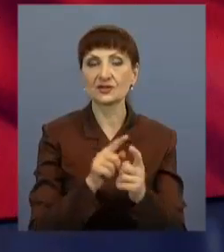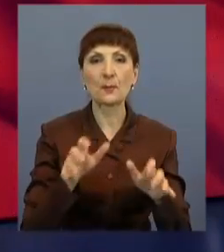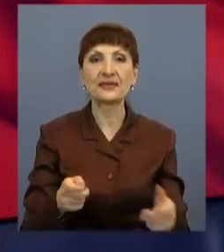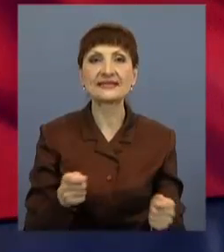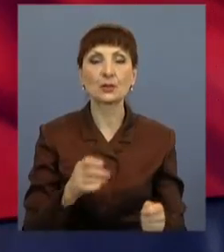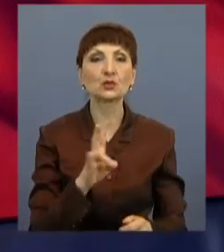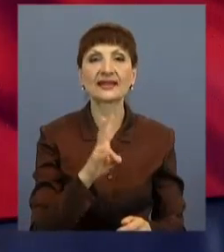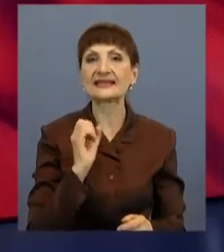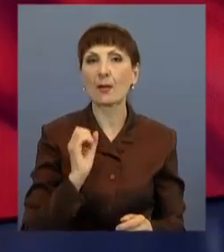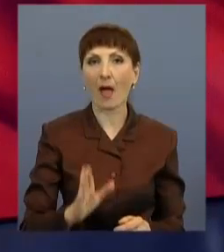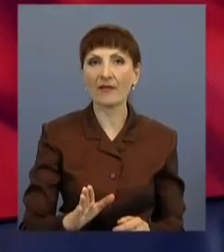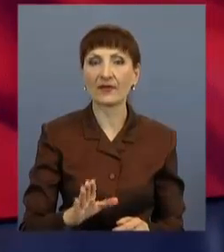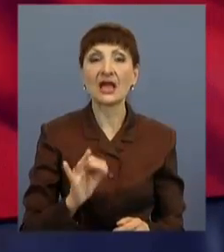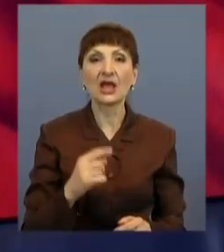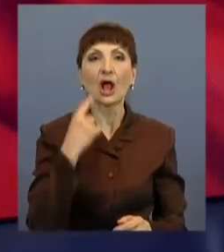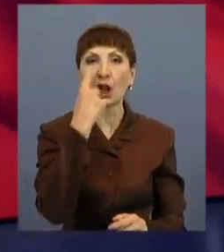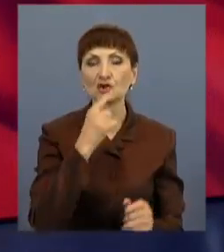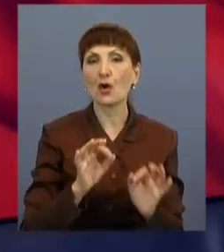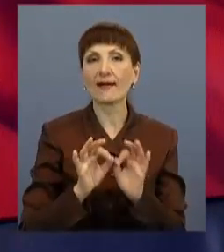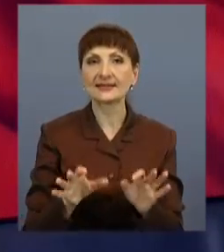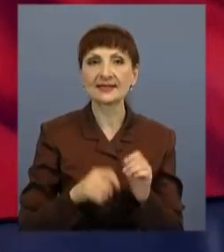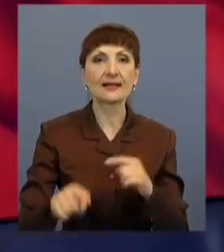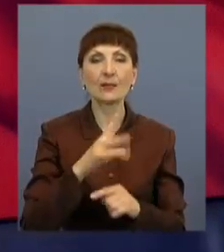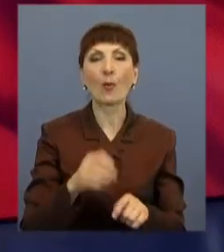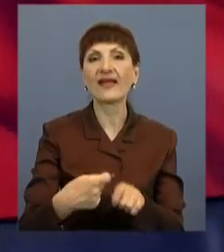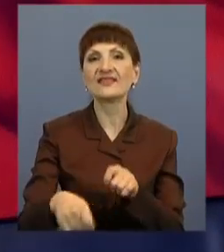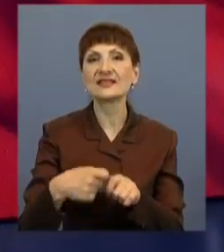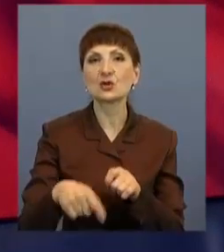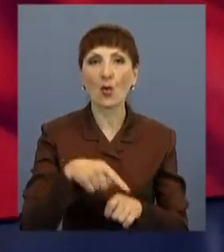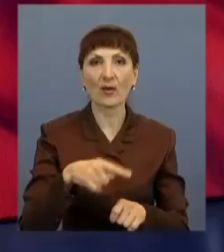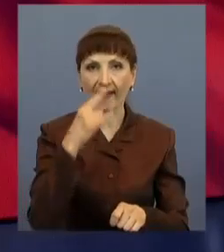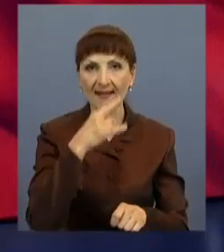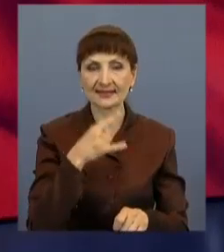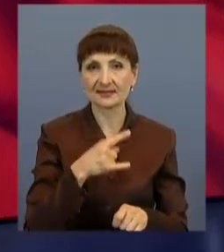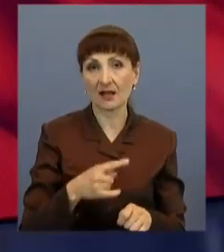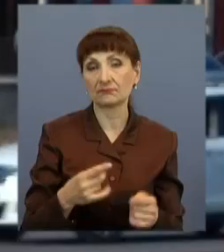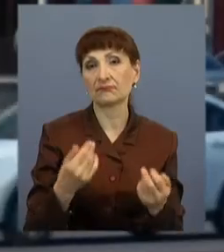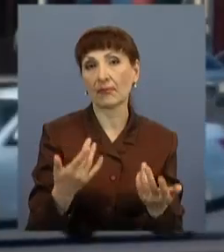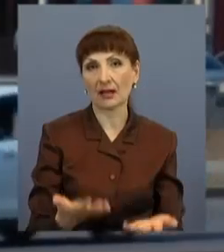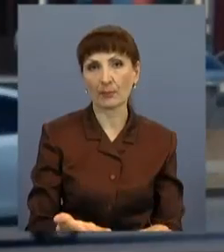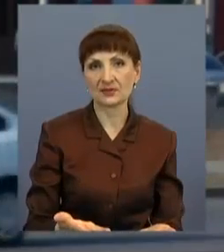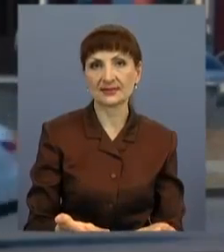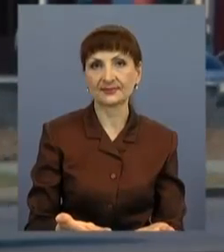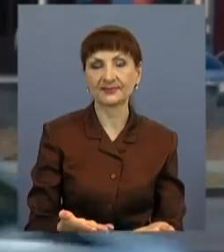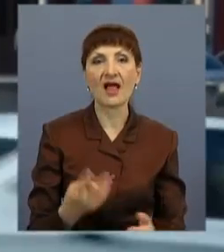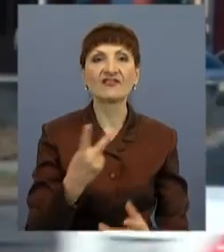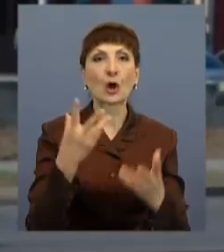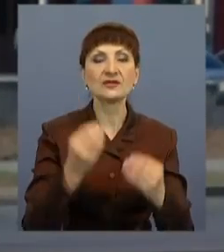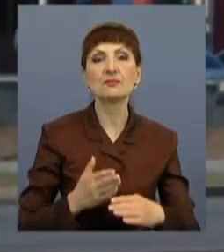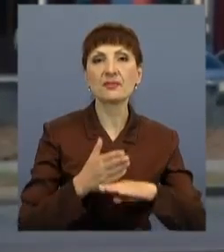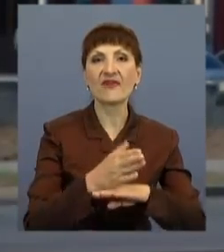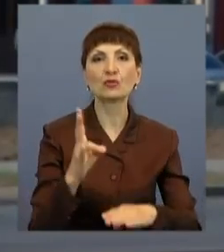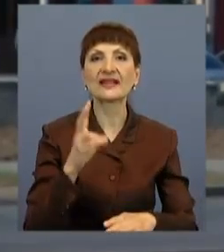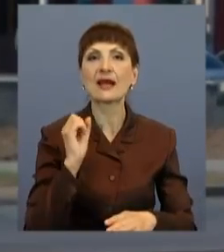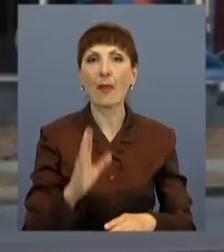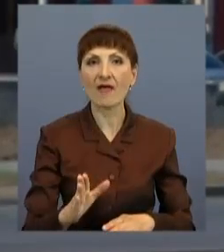президент Нурсултан Назарбаев и лично рассказал им об инвестиционной привлекательности страны. Второй день пребывания